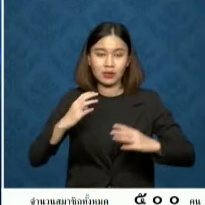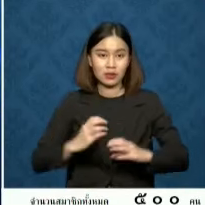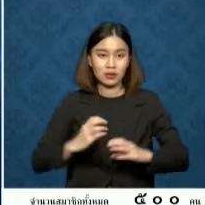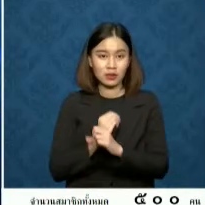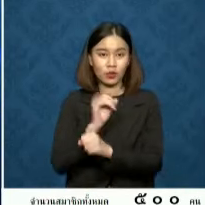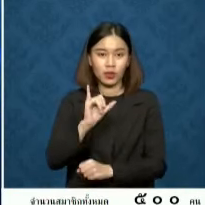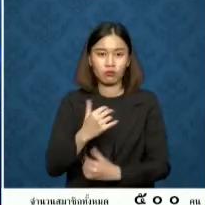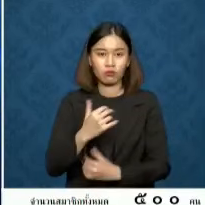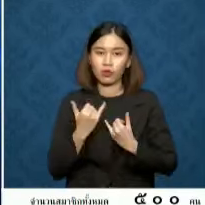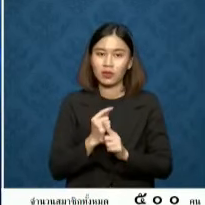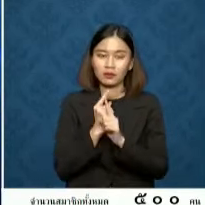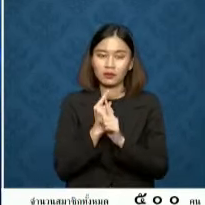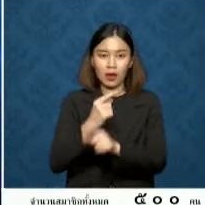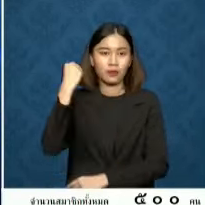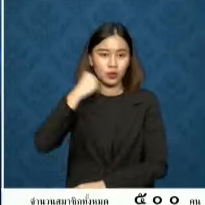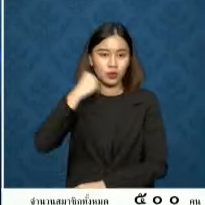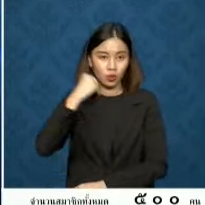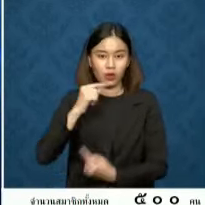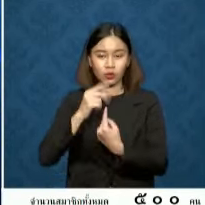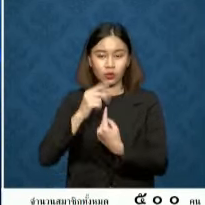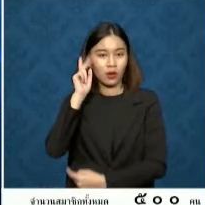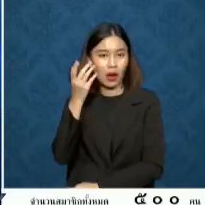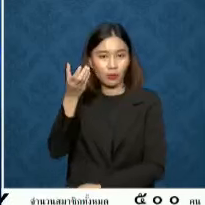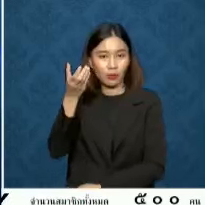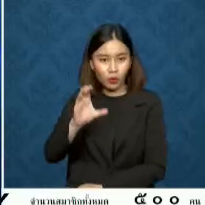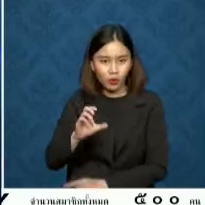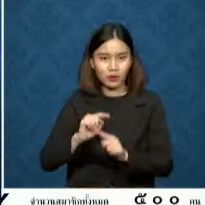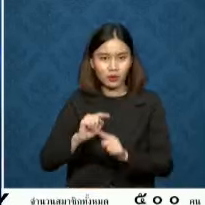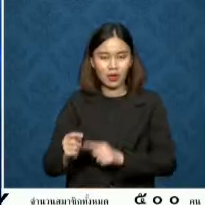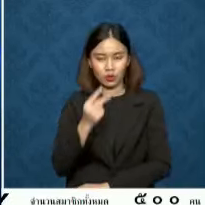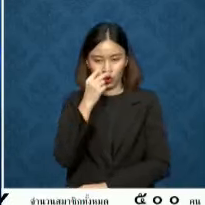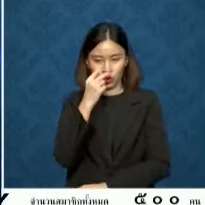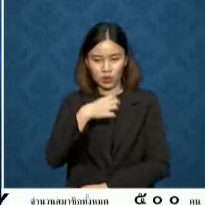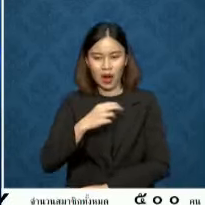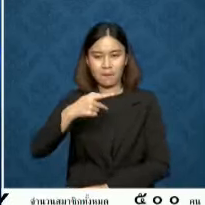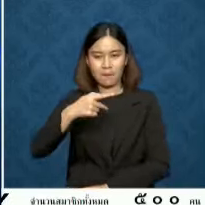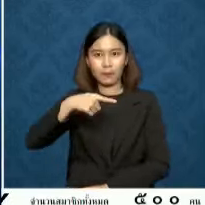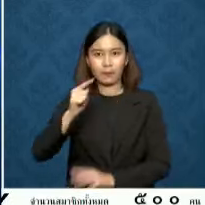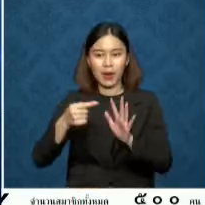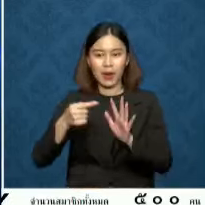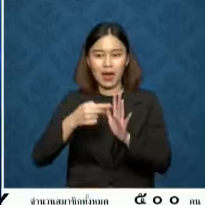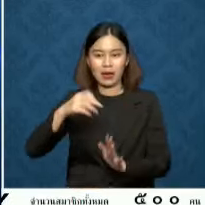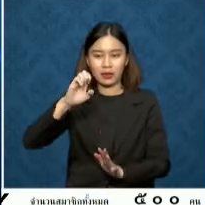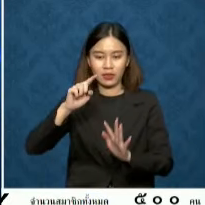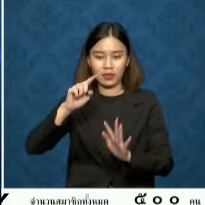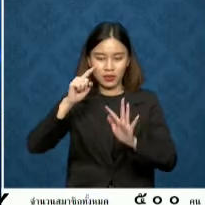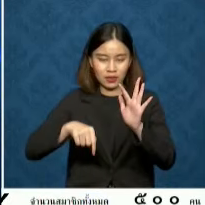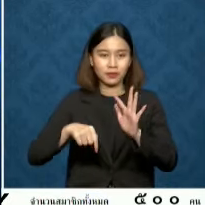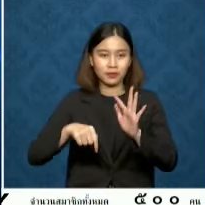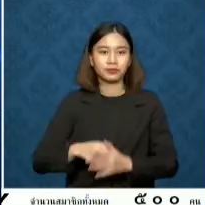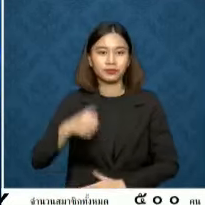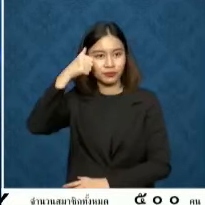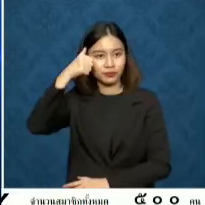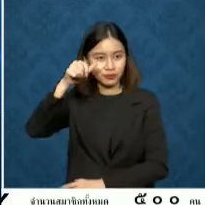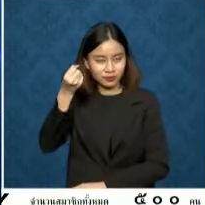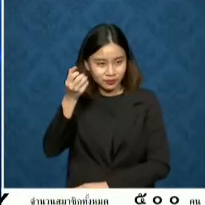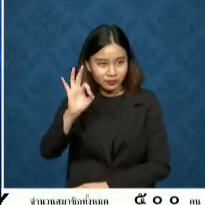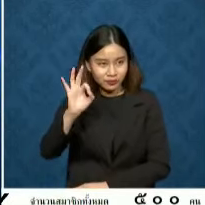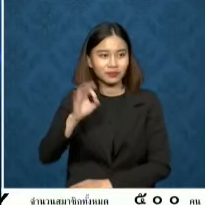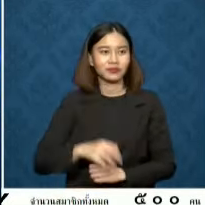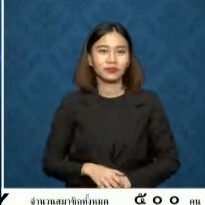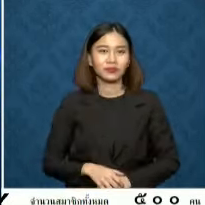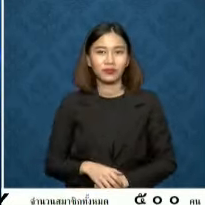ตามภารกิจนี้ทุกวันครับจากหน้าสื่ออยากจะเห็นครับว่าปลาหี่มันหน้าตาเป็นยังไงไม่รู้จะเอาขึ้นมาสักตัวหรือเปล่า19วันของภารกิจไม่เอา